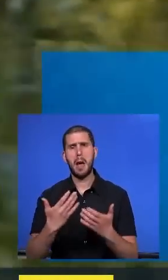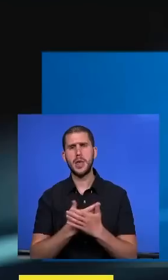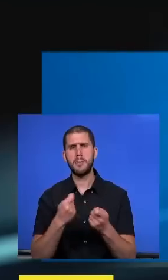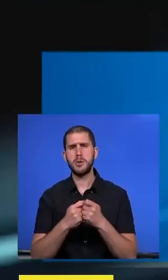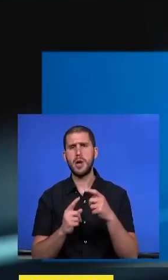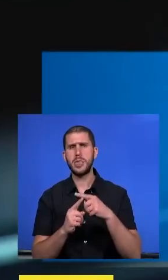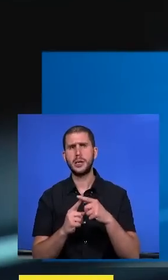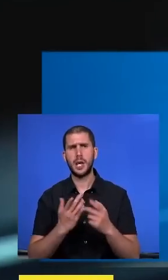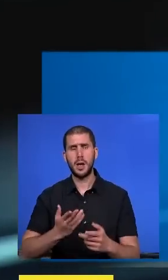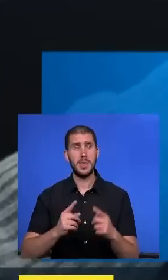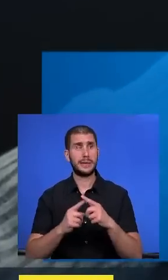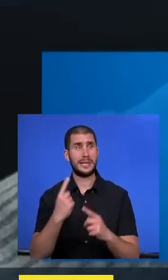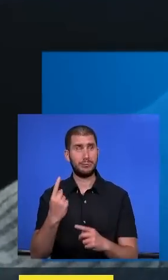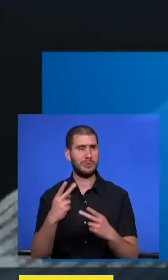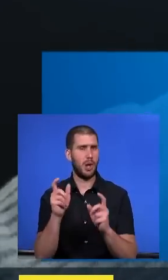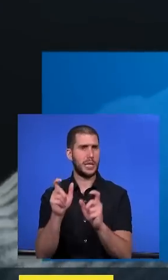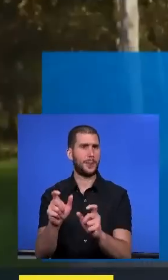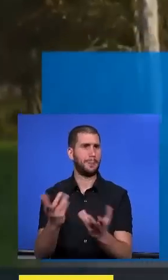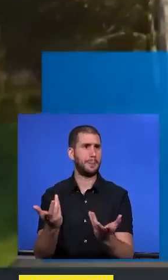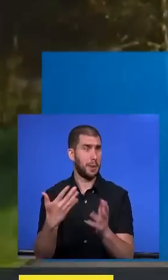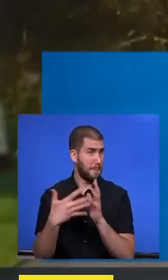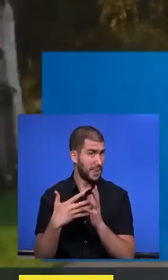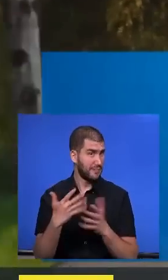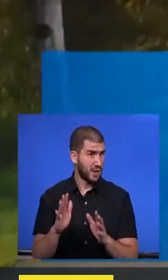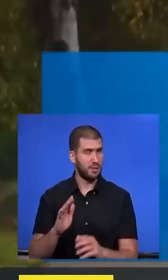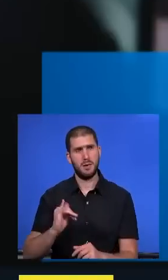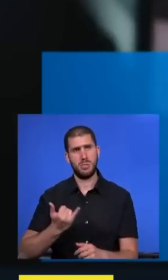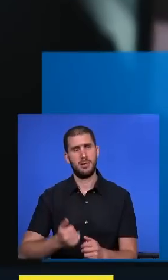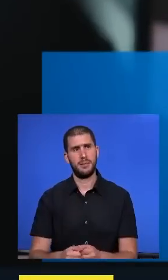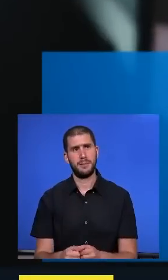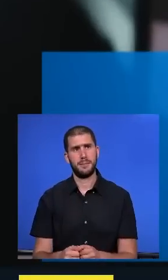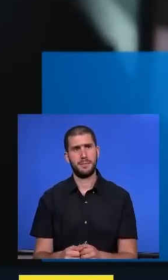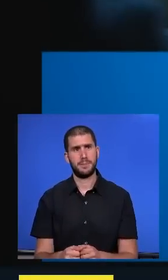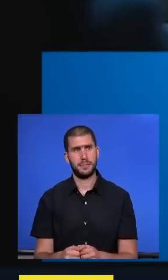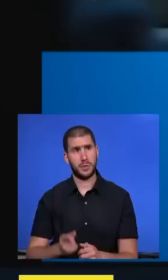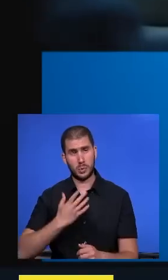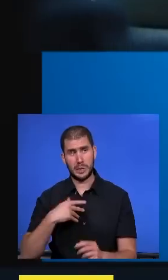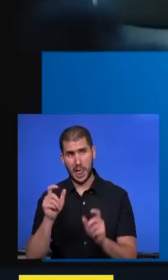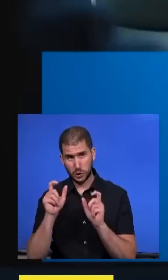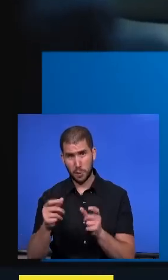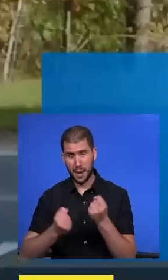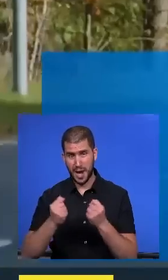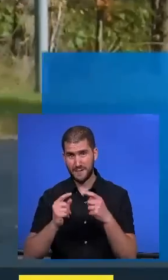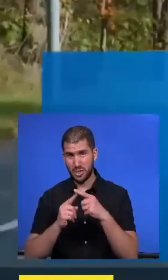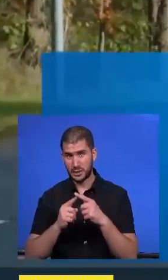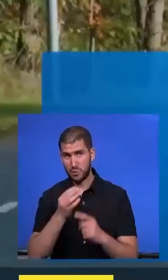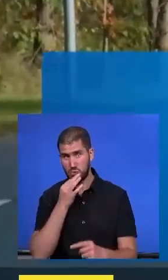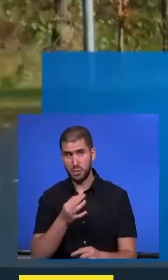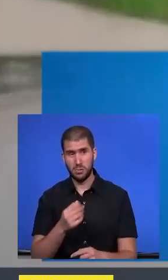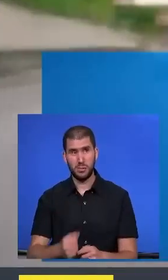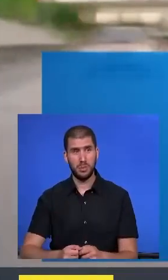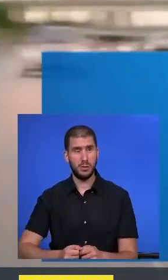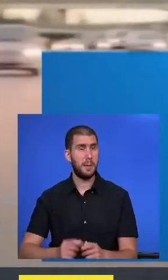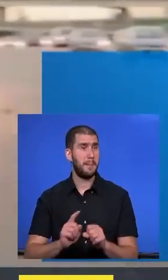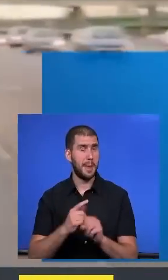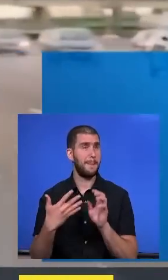הטסלה? טסלה עצמה, אי אפשר לחסום אותה. בדקתם את זה? כן. אתה רוצה לחסום רכב של טסלה? כרגע